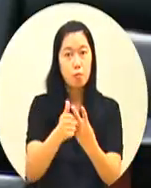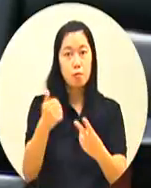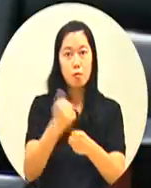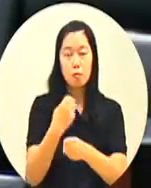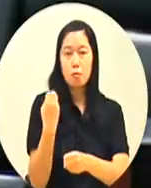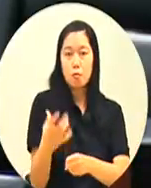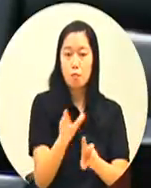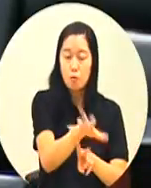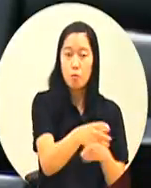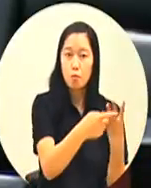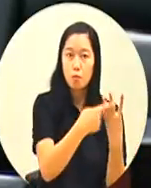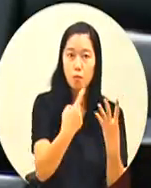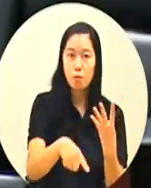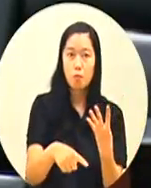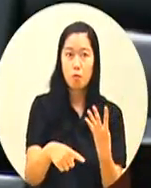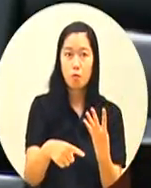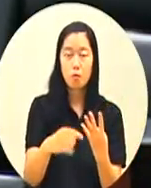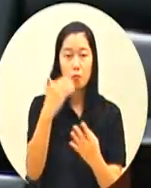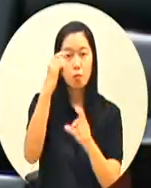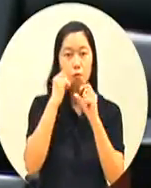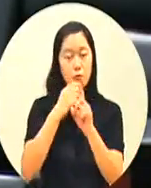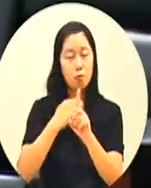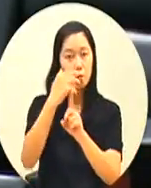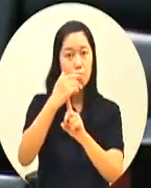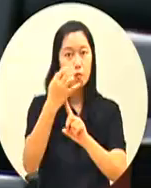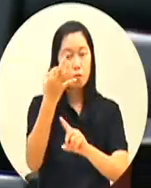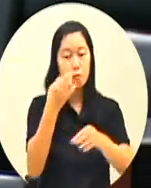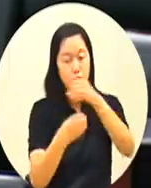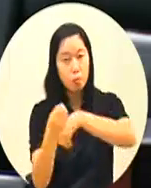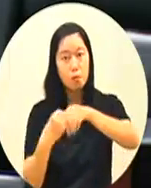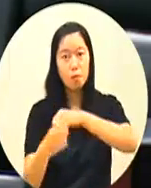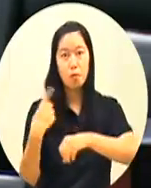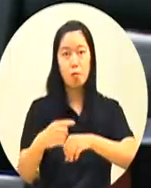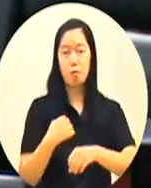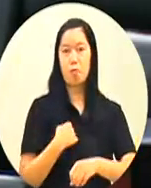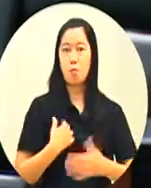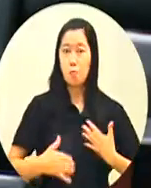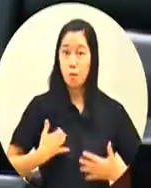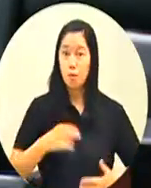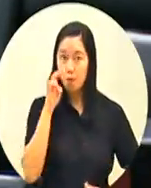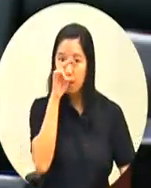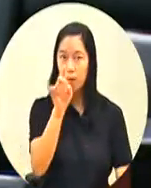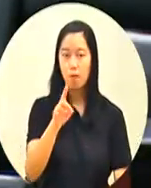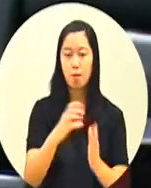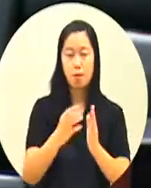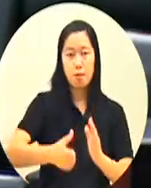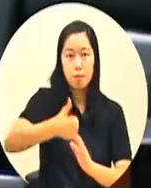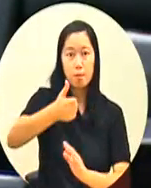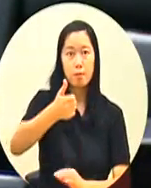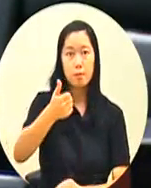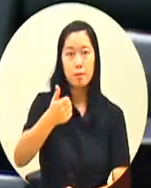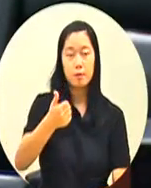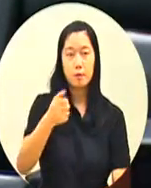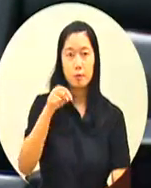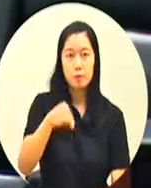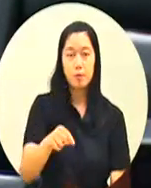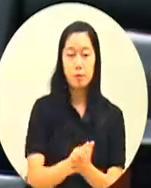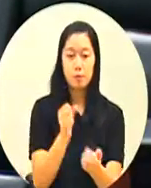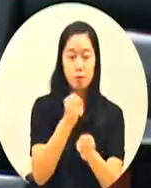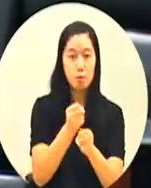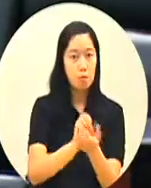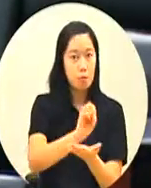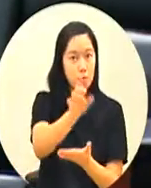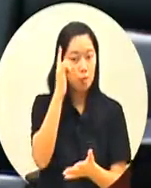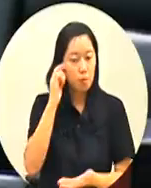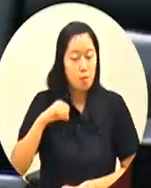农业，包括了高质的材料循环，所以其实很开心的是看到局长在业务报告里面其实都有